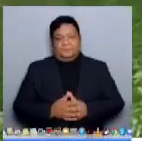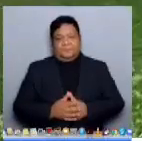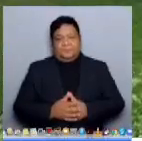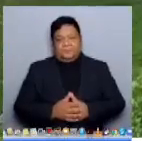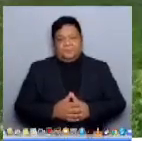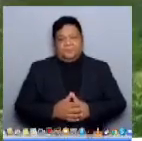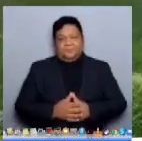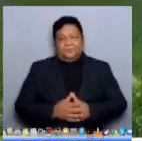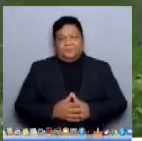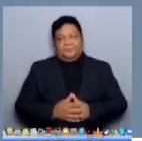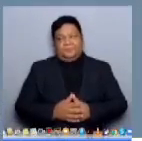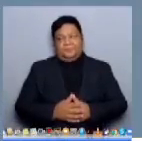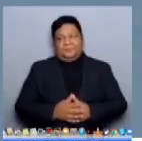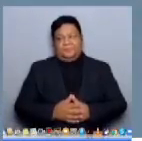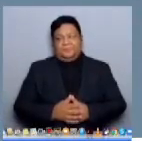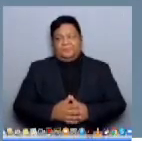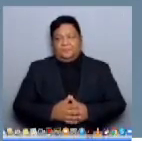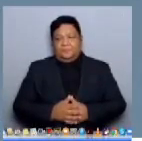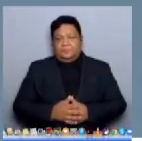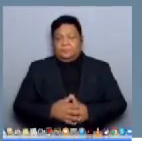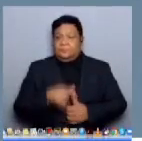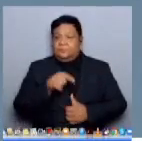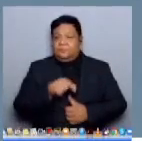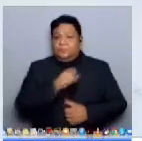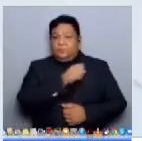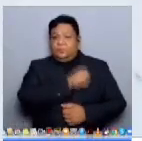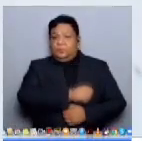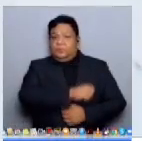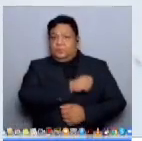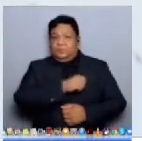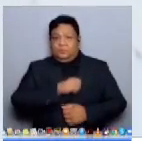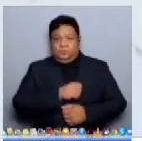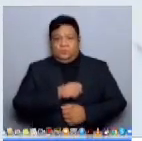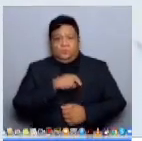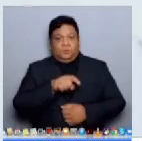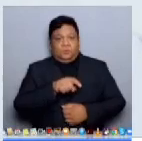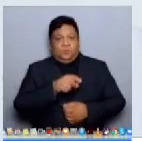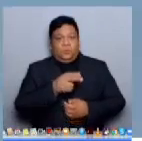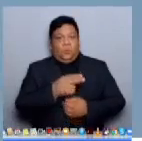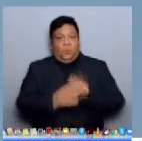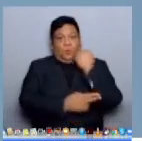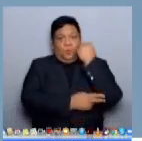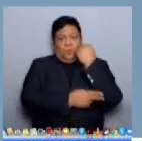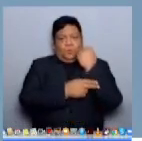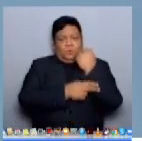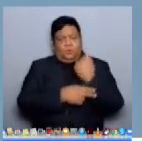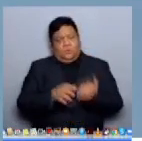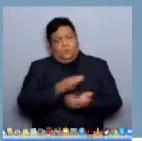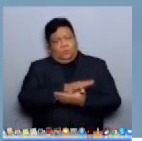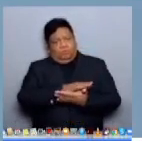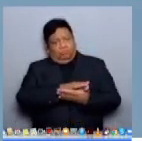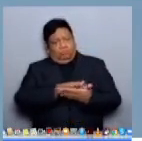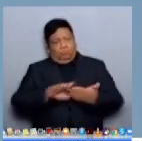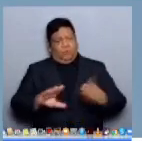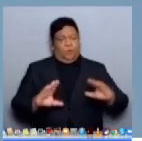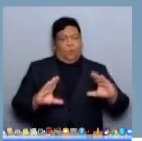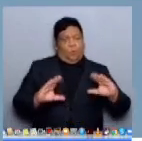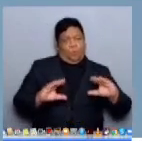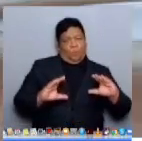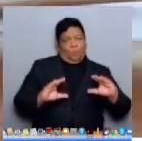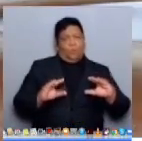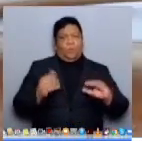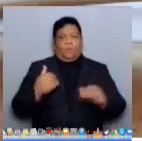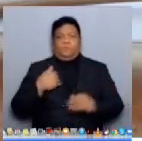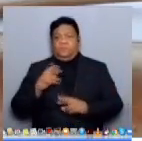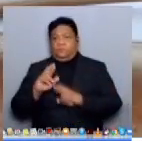Sa Switzerland, may hotel na malinis ang kwarto, komportable ang kutsyon at unan, may butler pang ready to serve.